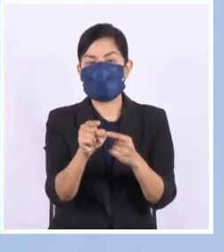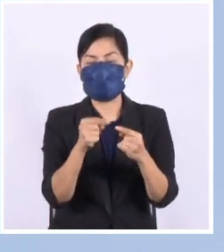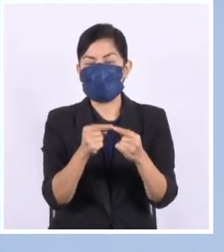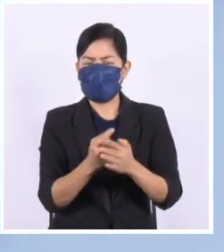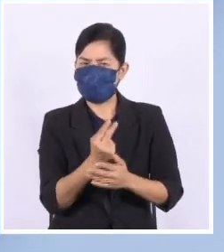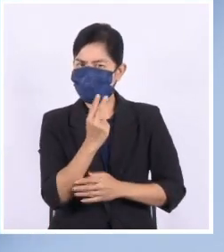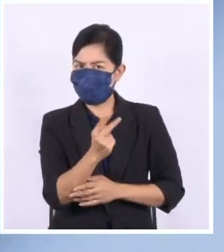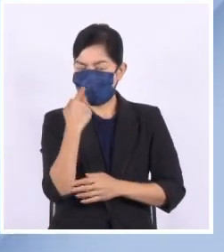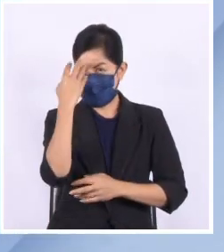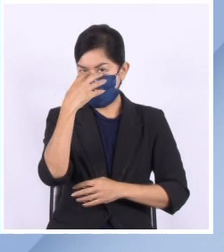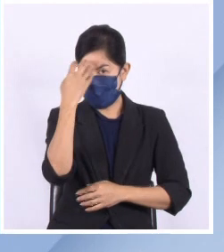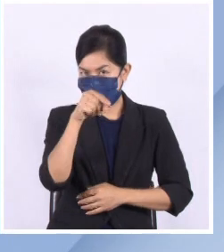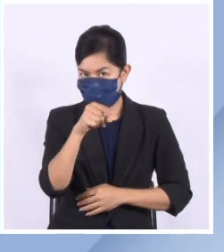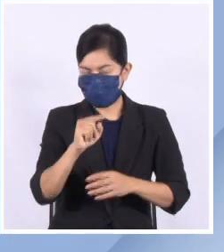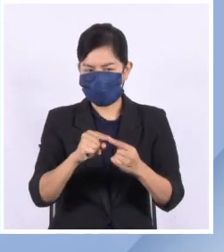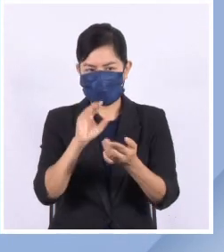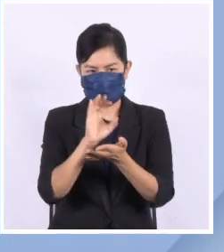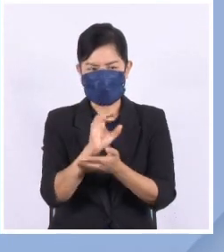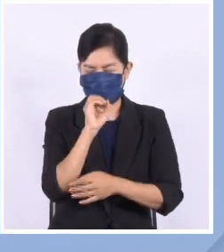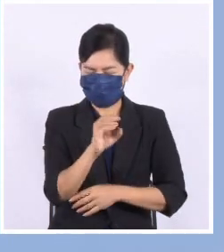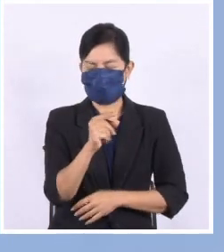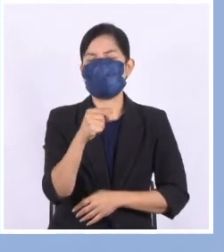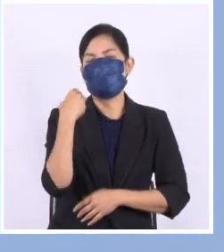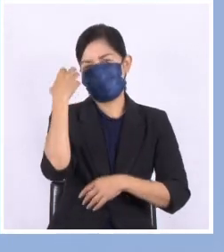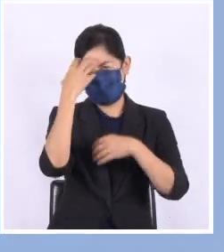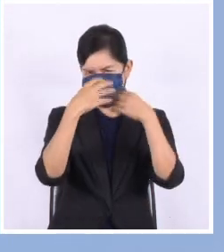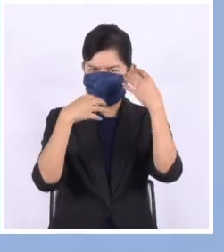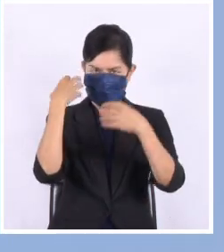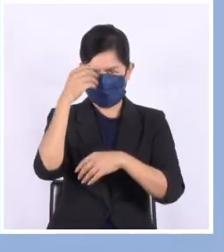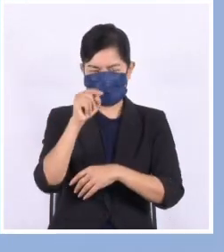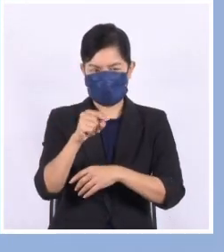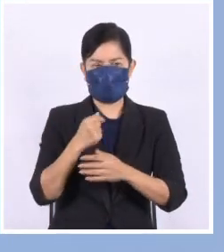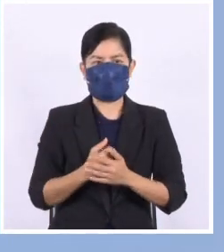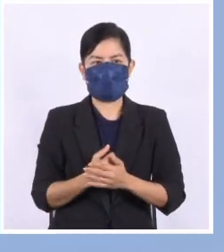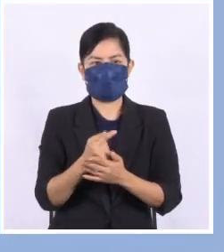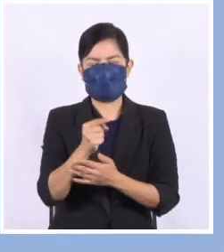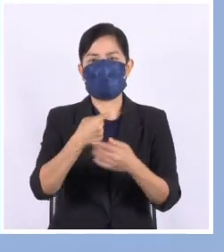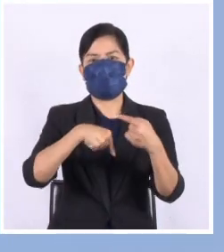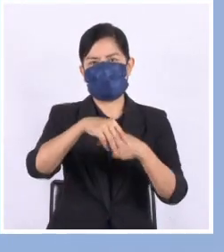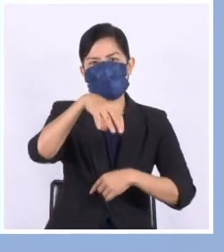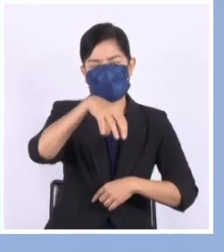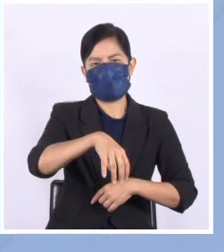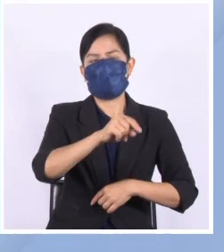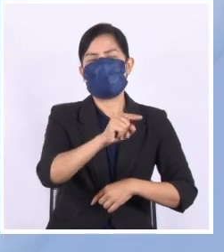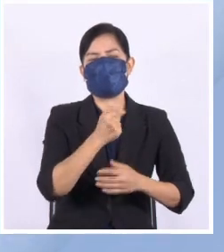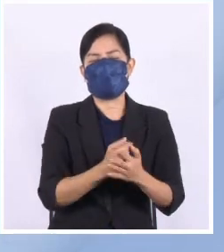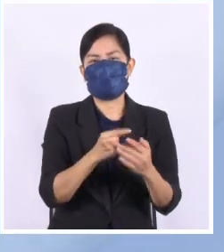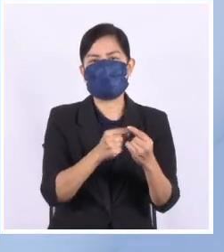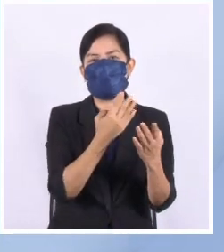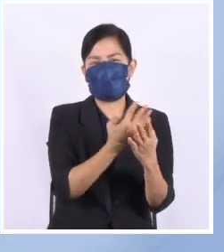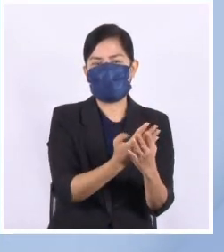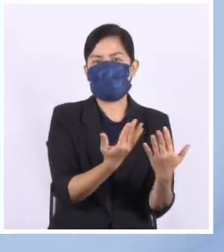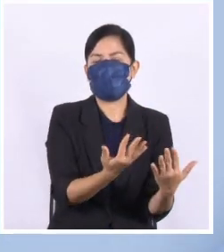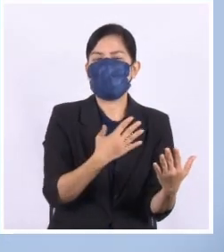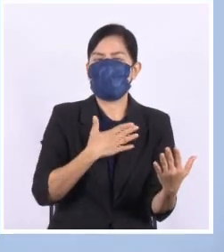ำรวจบอกว่าเอ้ยอย่างนี้เมาแน่ๆเพราะว่าเดินเซนะครับแล้วก็เลยเอาตัวเนี่ยเข้าห้องขังก่อนเพื่ออะไรฮะเพื่อสงบสติอาร